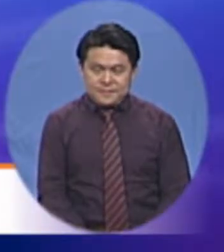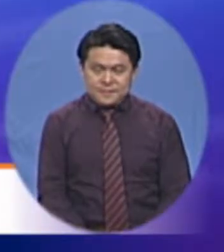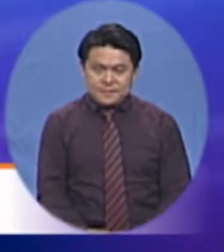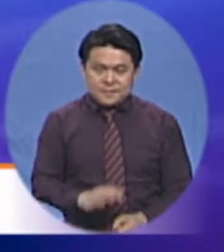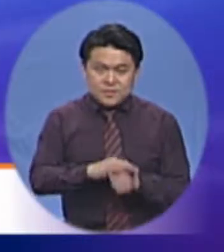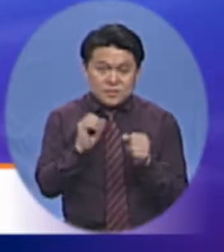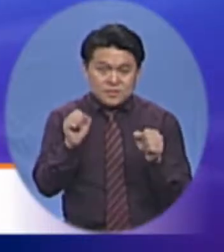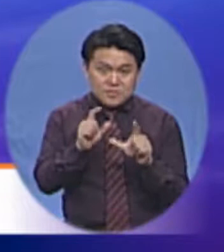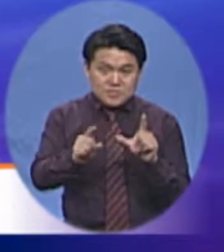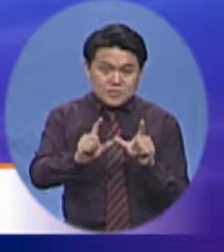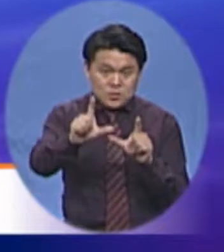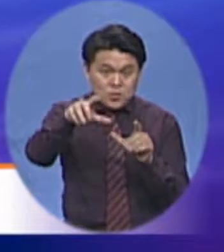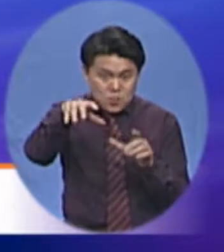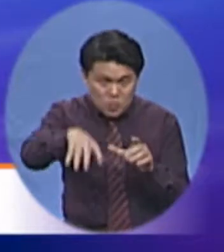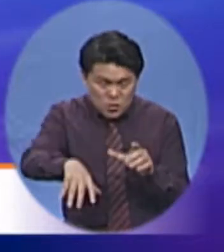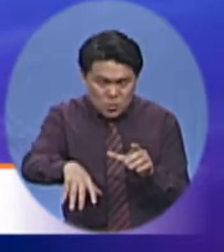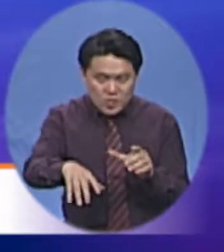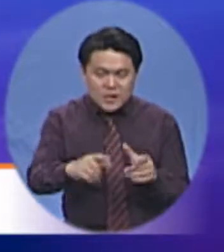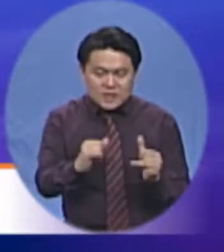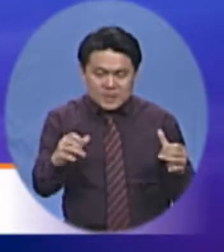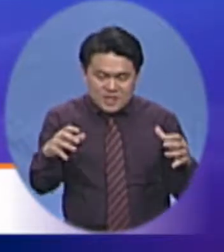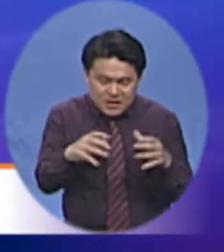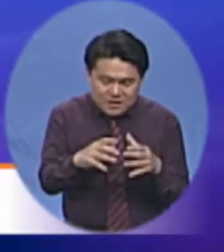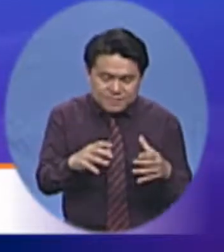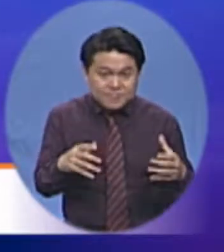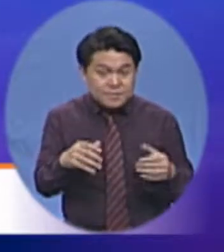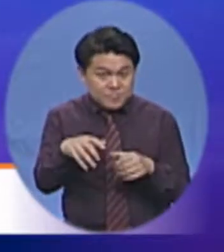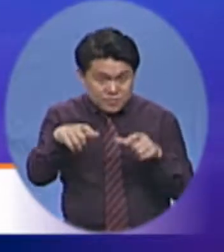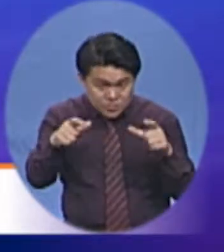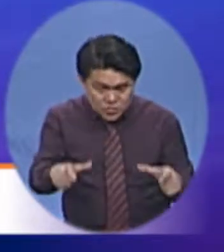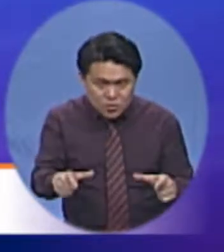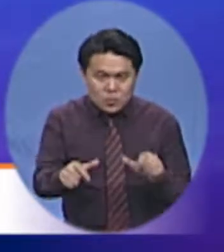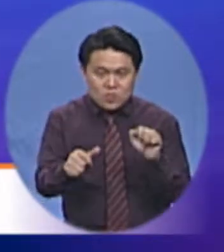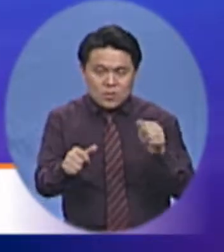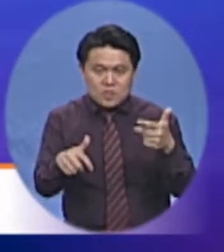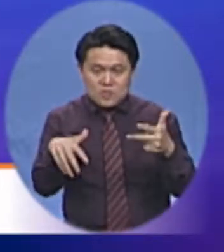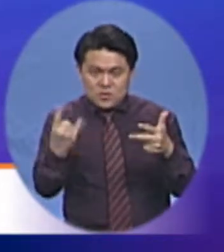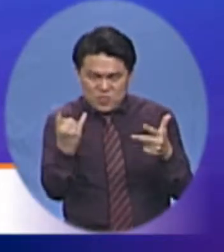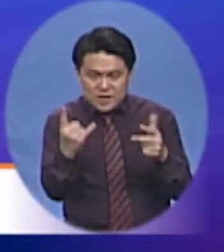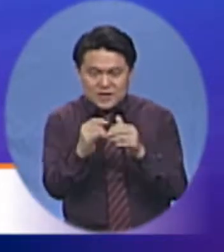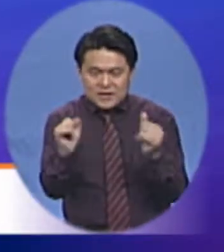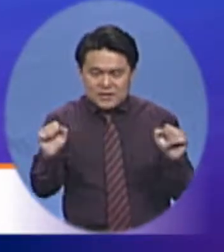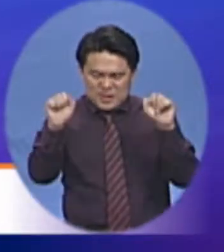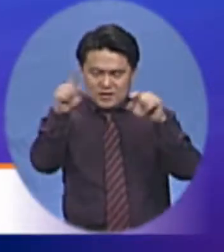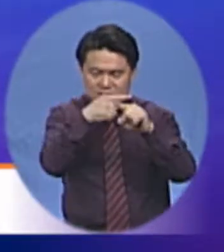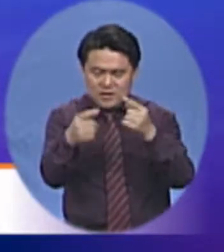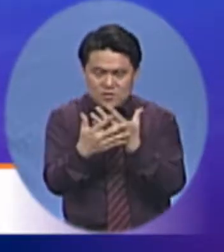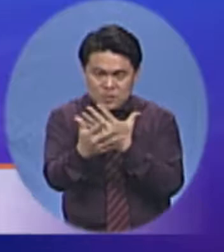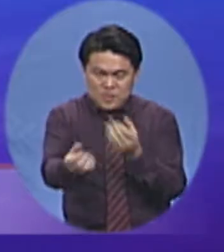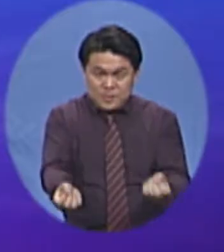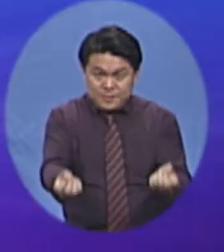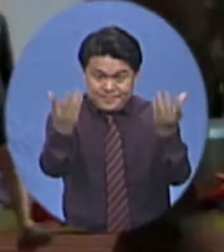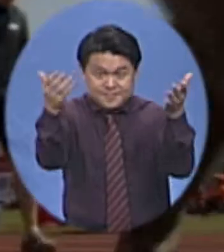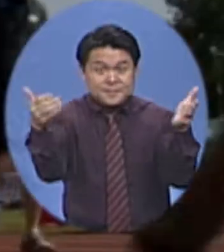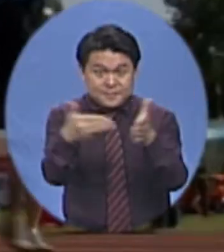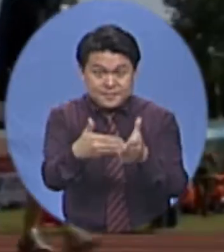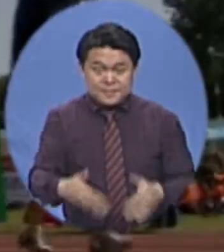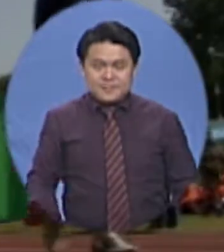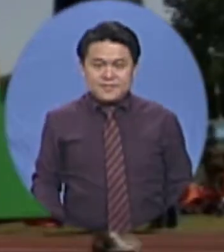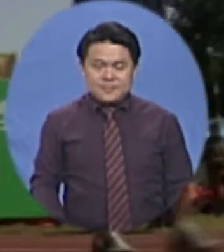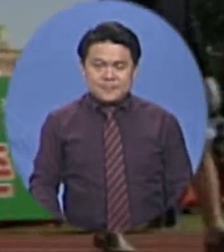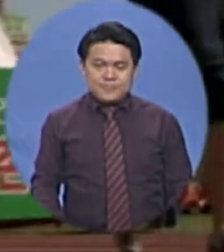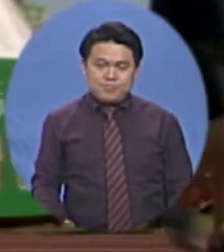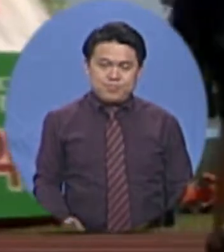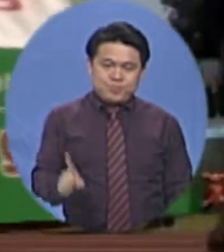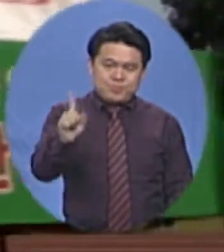경북 안동시에서 안동시민의 화합과 단결의 장인 제57회 안동시민체육대축전이 열렸습니다.